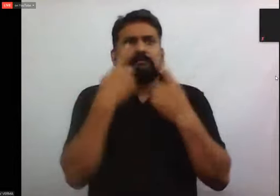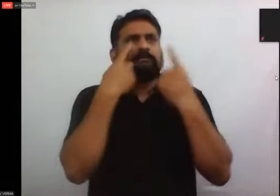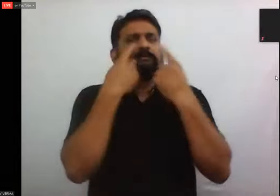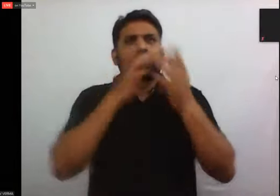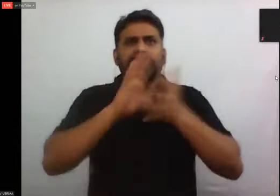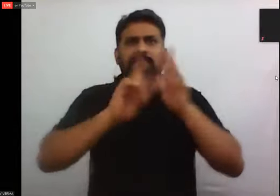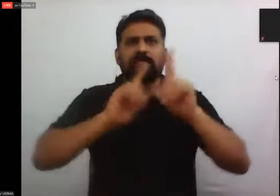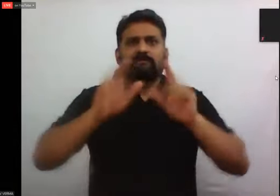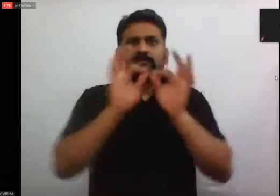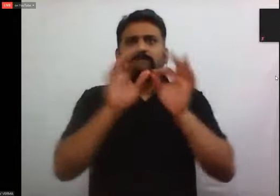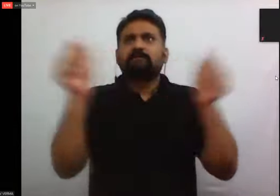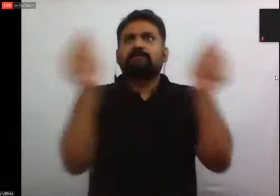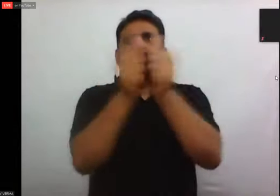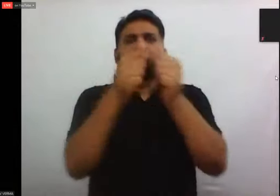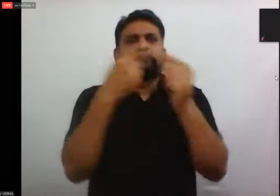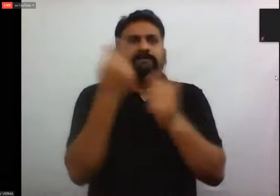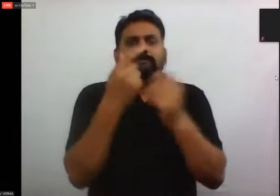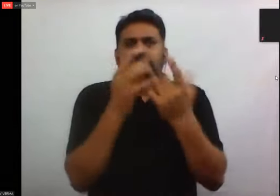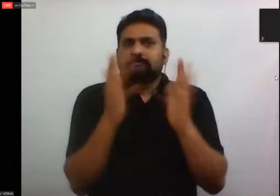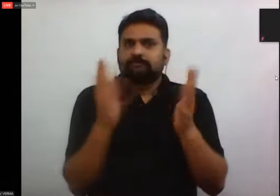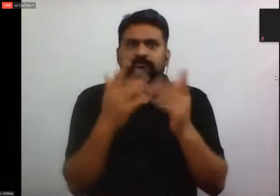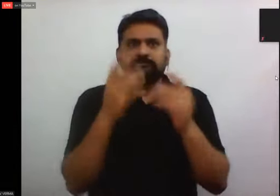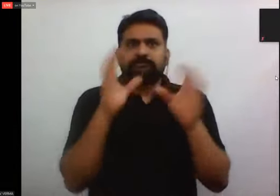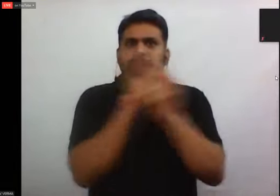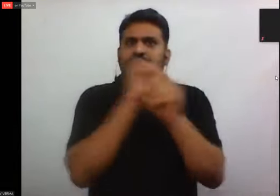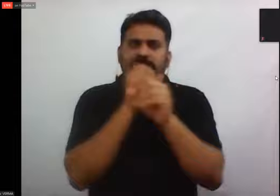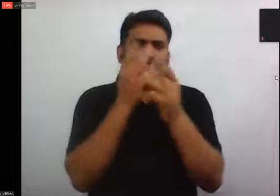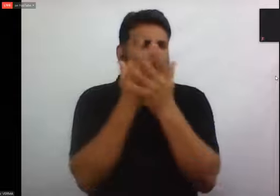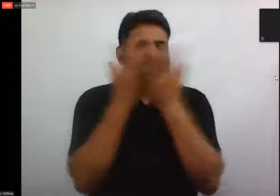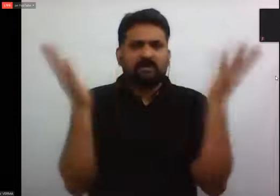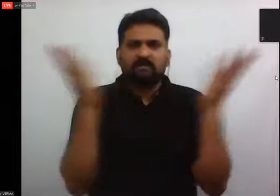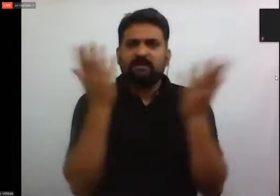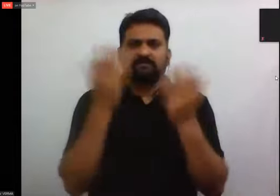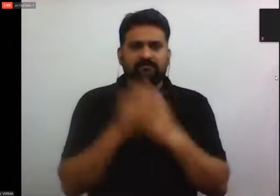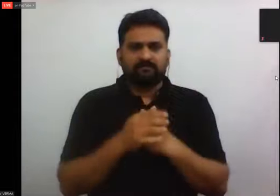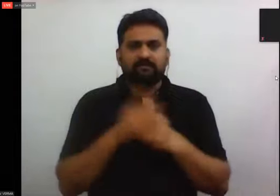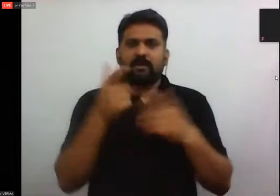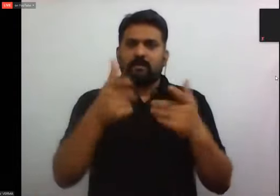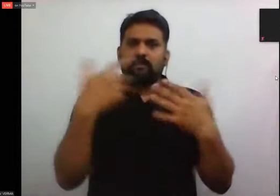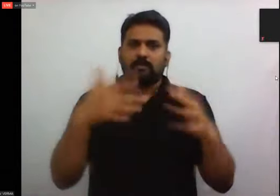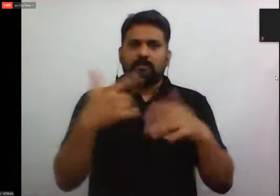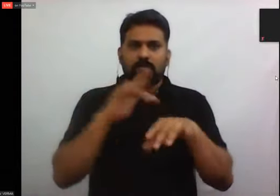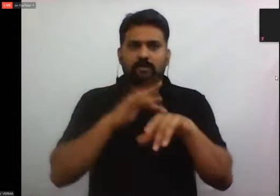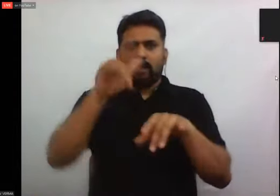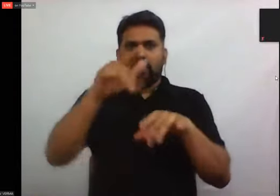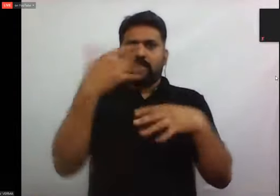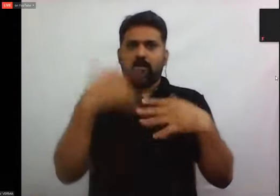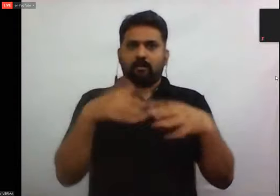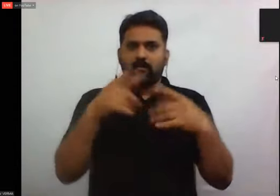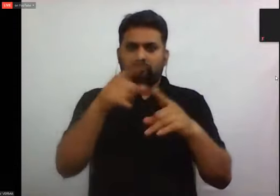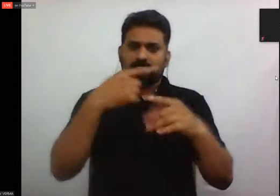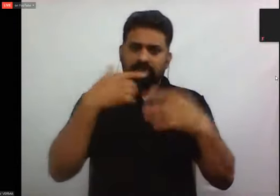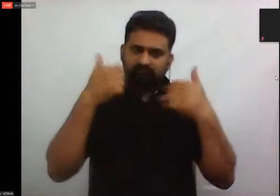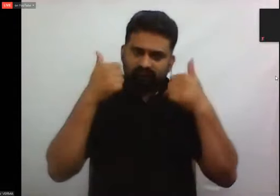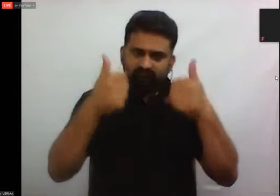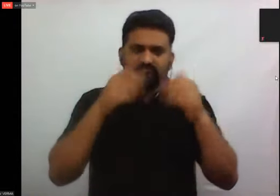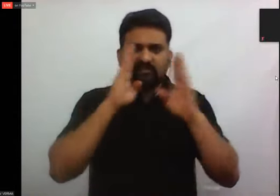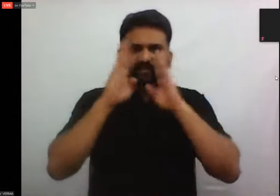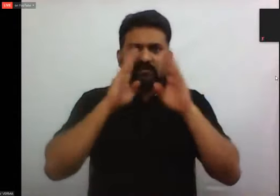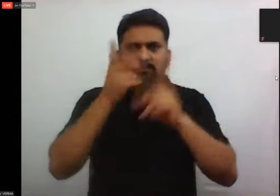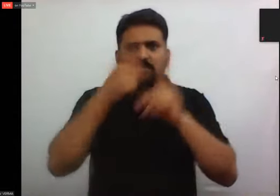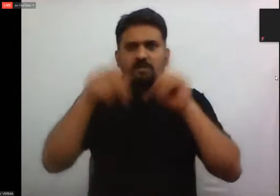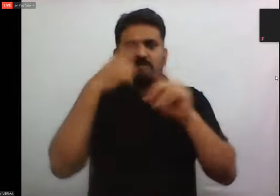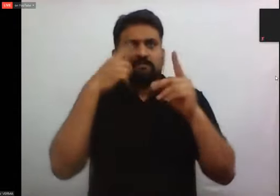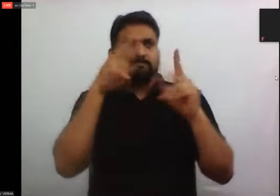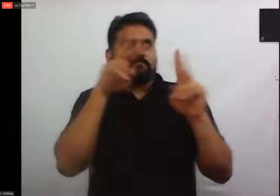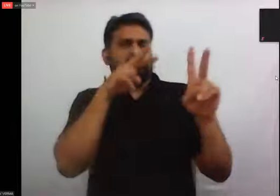लैंग्वेज इंटरप्रेटर्स को यूज ही अभी भी बहुत कम कर रहे हैं। सो दिस, सिंस यू आर ऑन यू ट्यूब, फेसबुक, एवरीबडी, मेनी पीपल